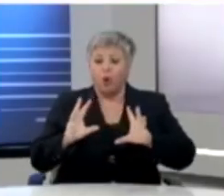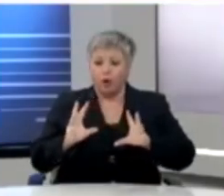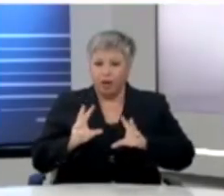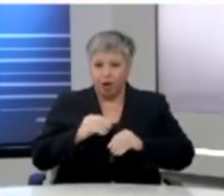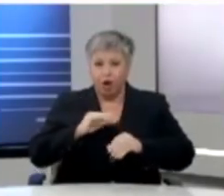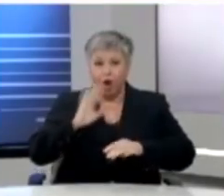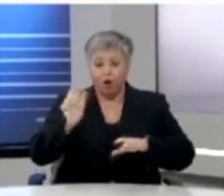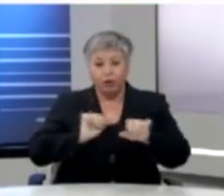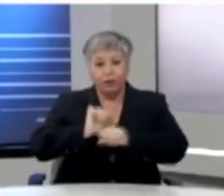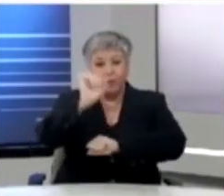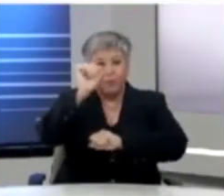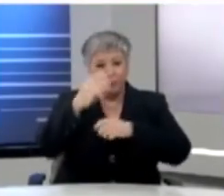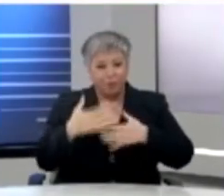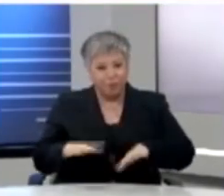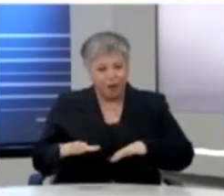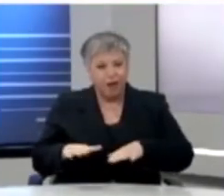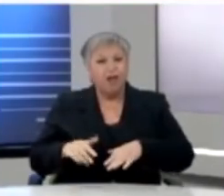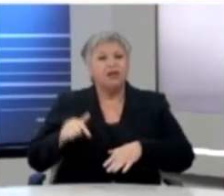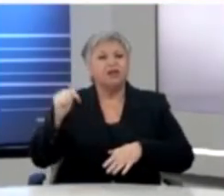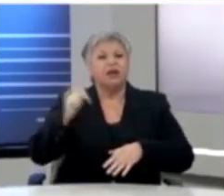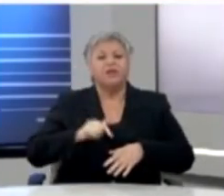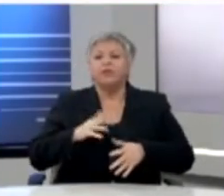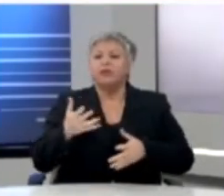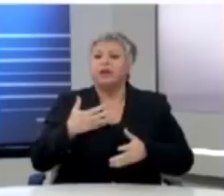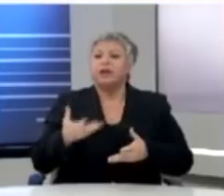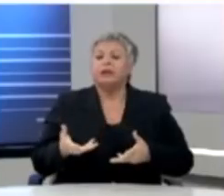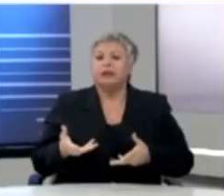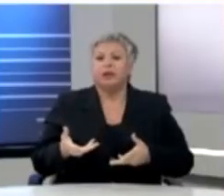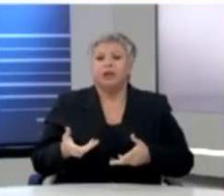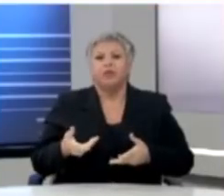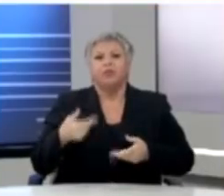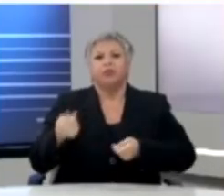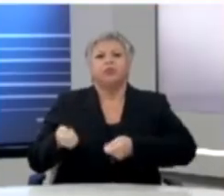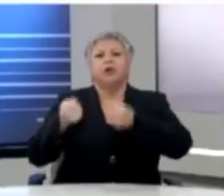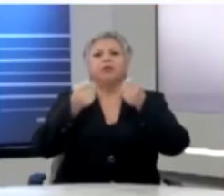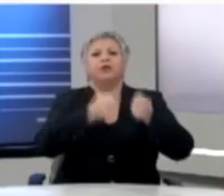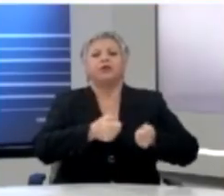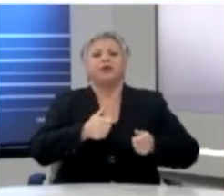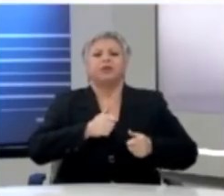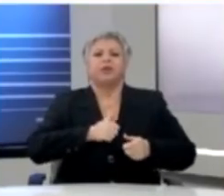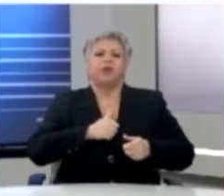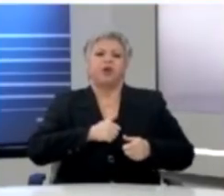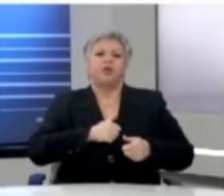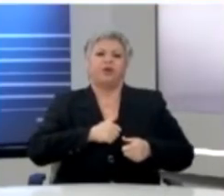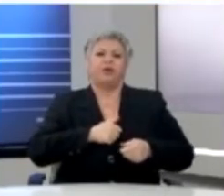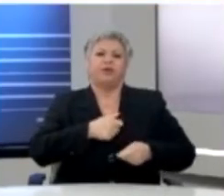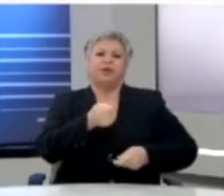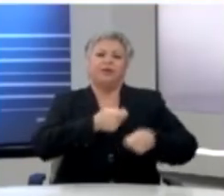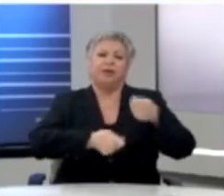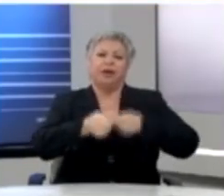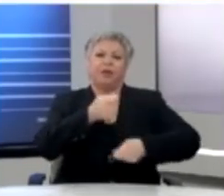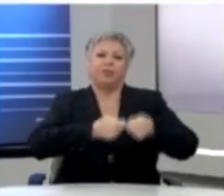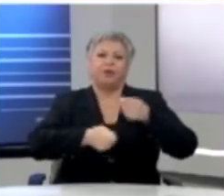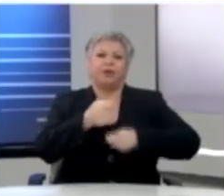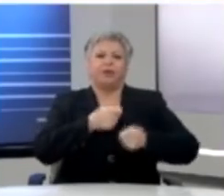όπως και η ένταση της επιχειρηματικής δραστηριότητας στην εκπαίδευση, πάνε χέρι-χέρι με την